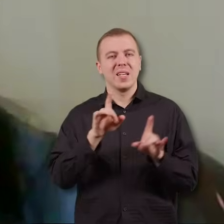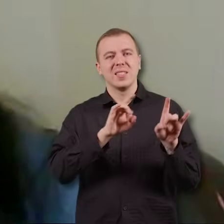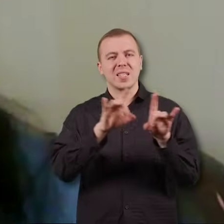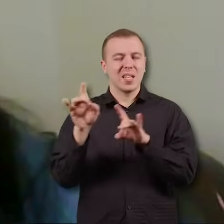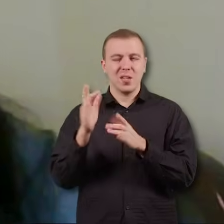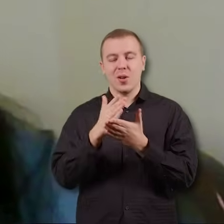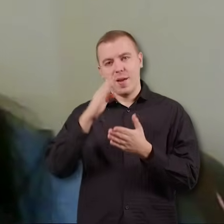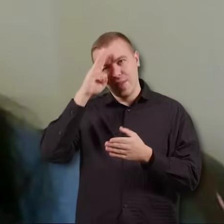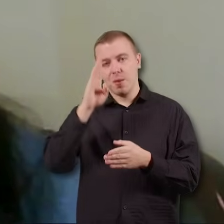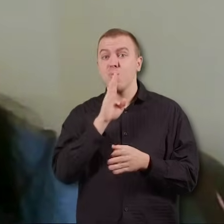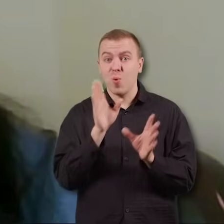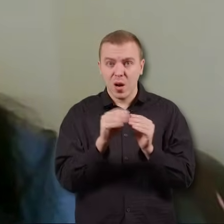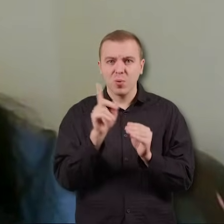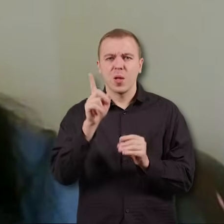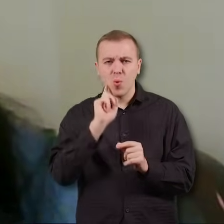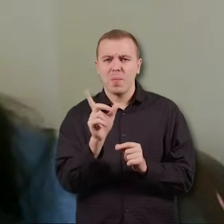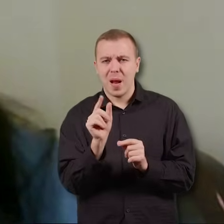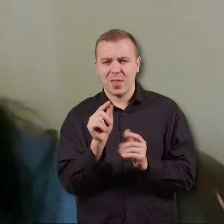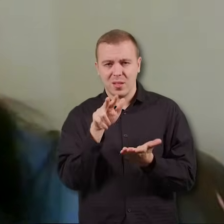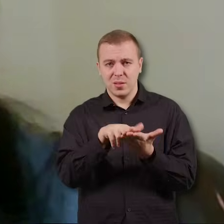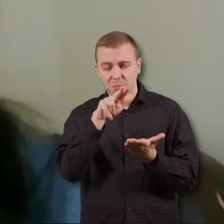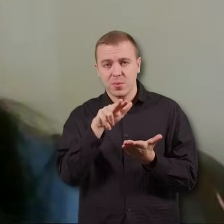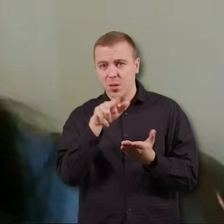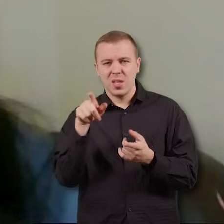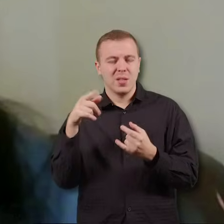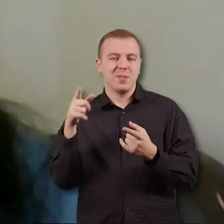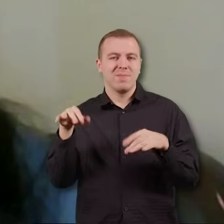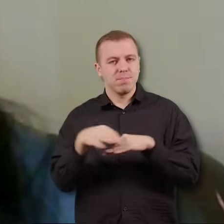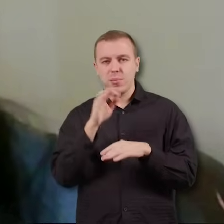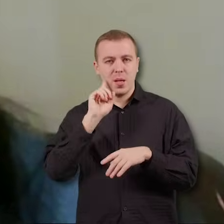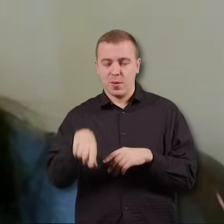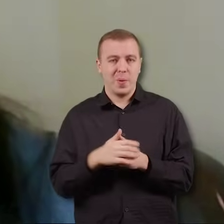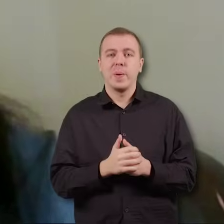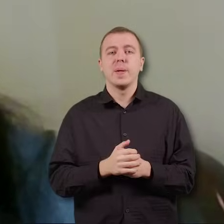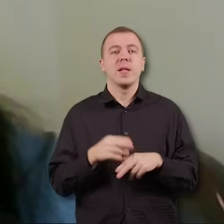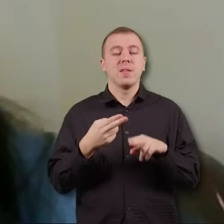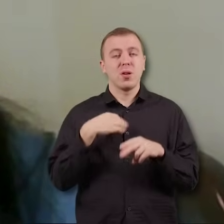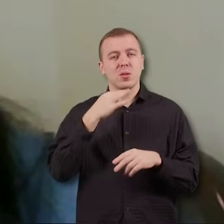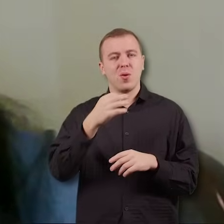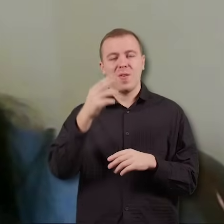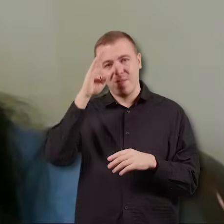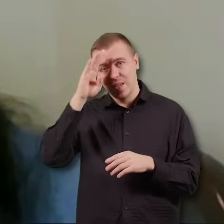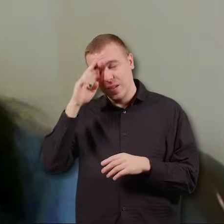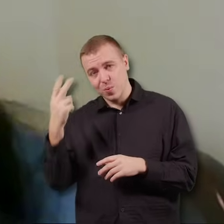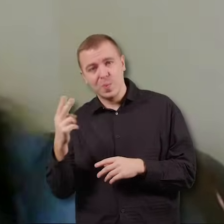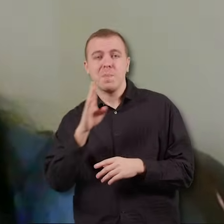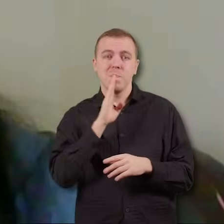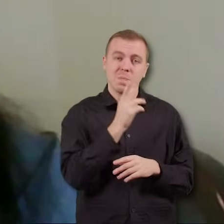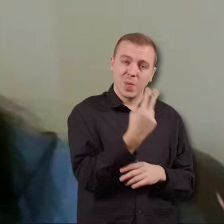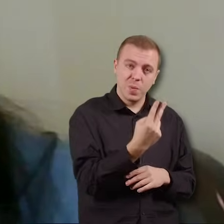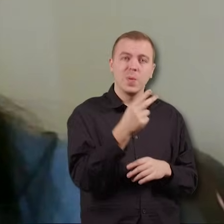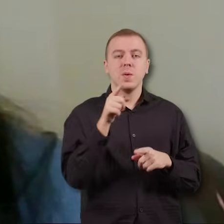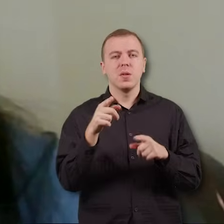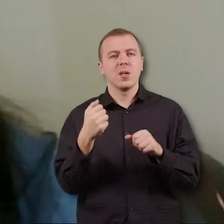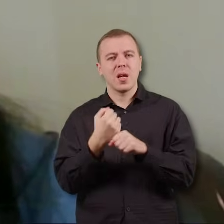skirtingų lyčių, kurios irgi šitą klausimą nori spręsti. Bet aš noriu pasakyti, kad vienos lyties sąjungoje labai